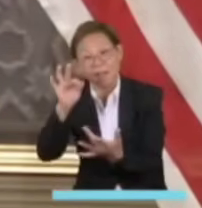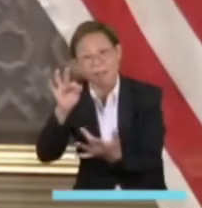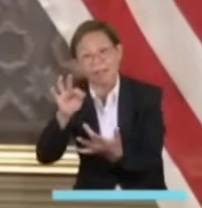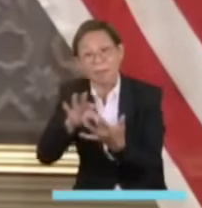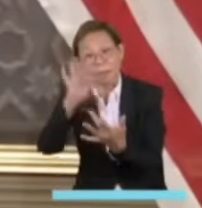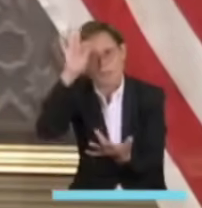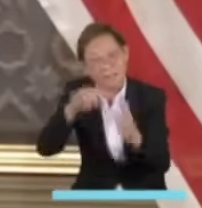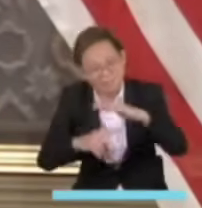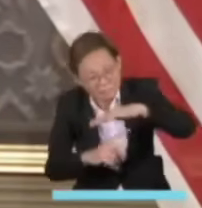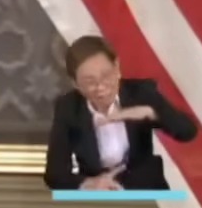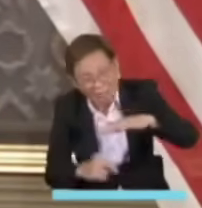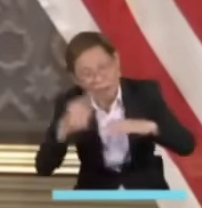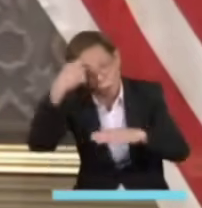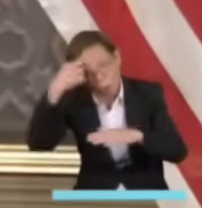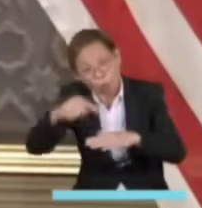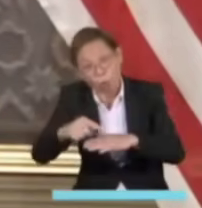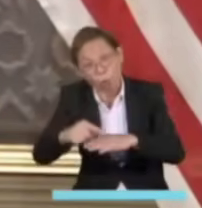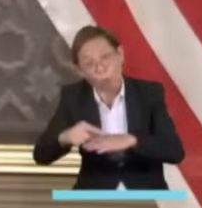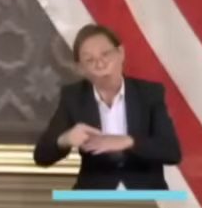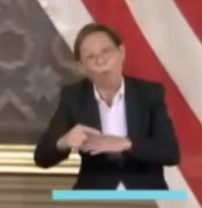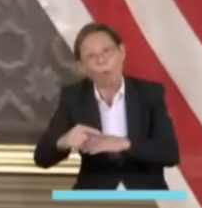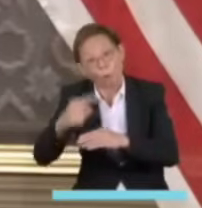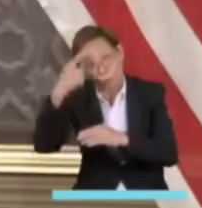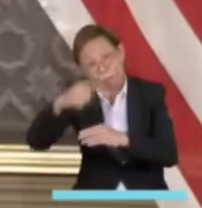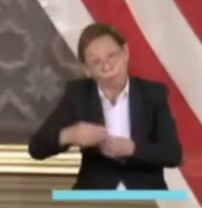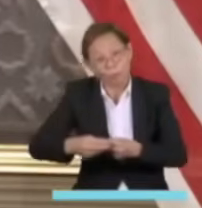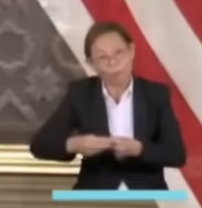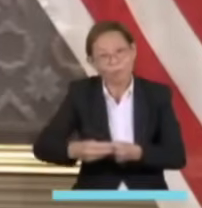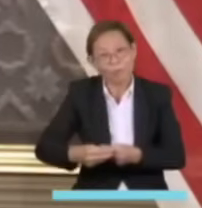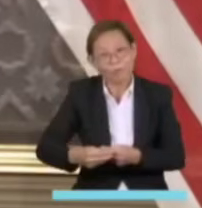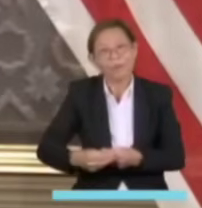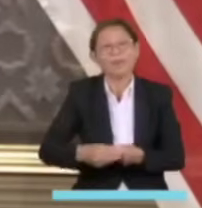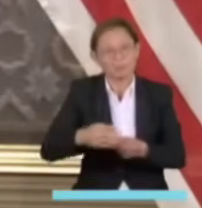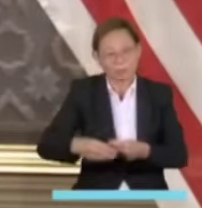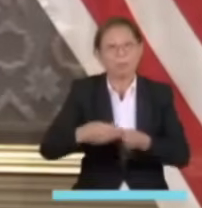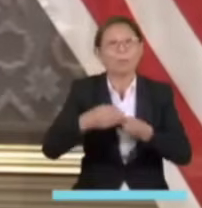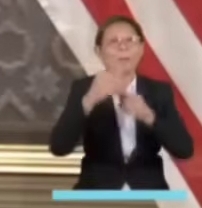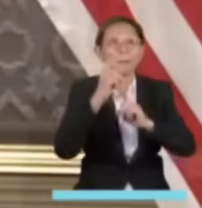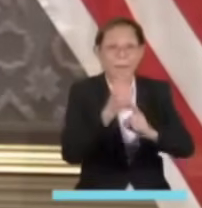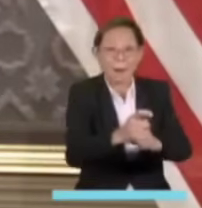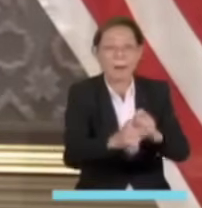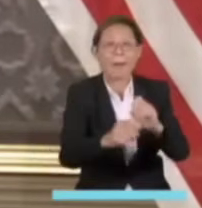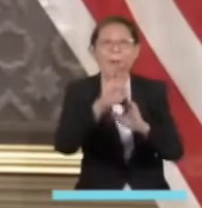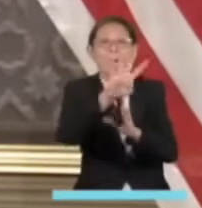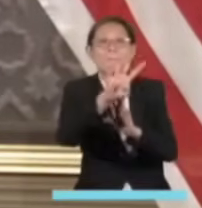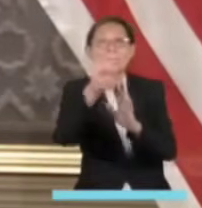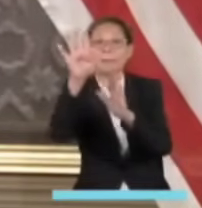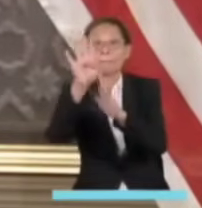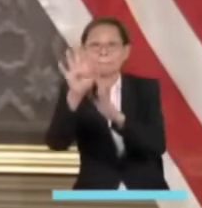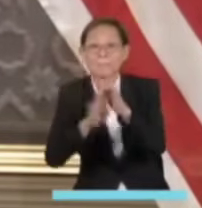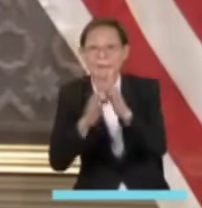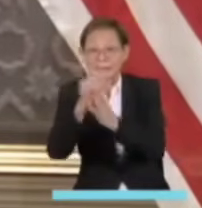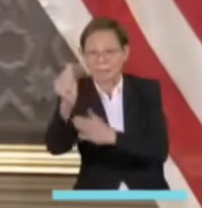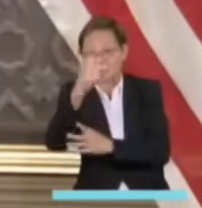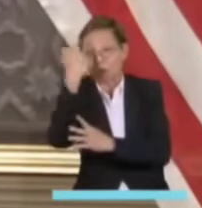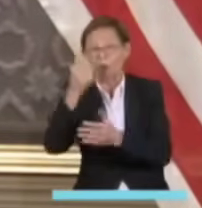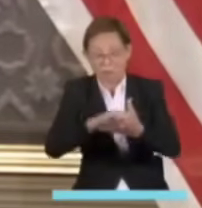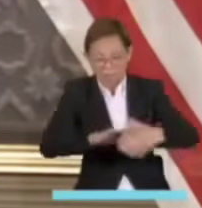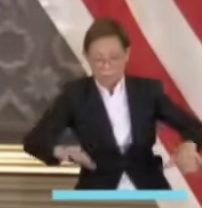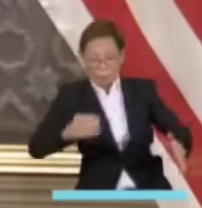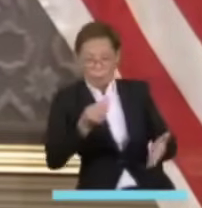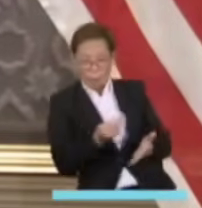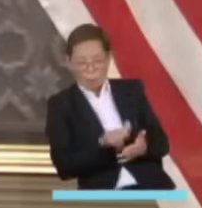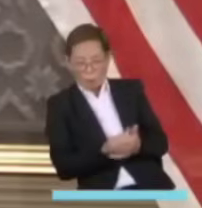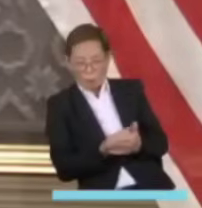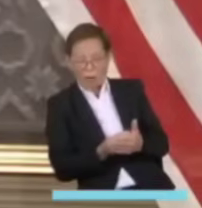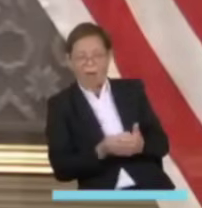untuk memilih dasar untuk memberikan 4 bilion ringgit dana yang diselamatkan